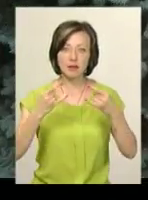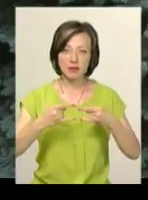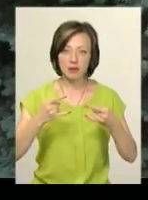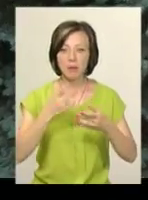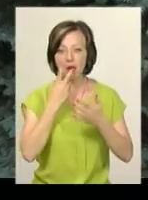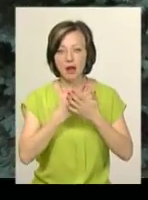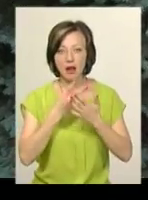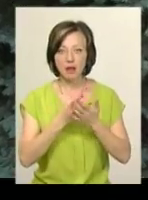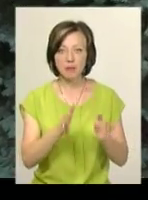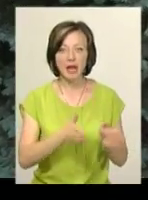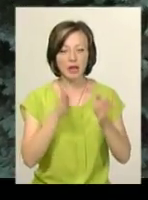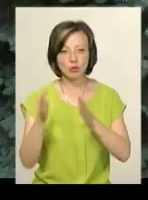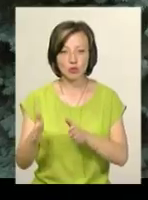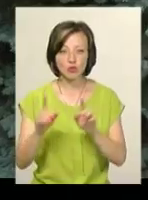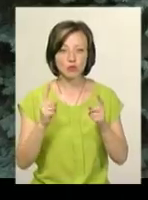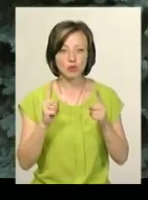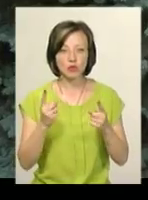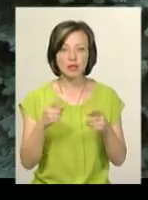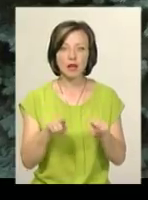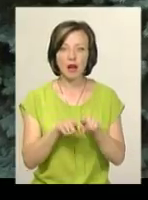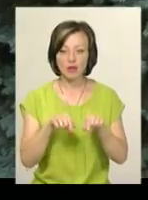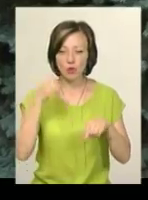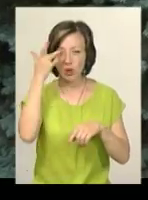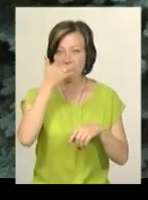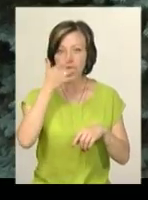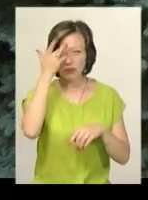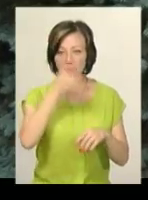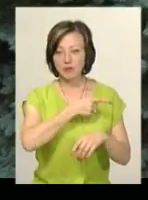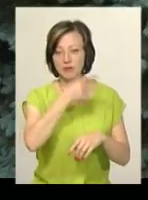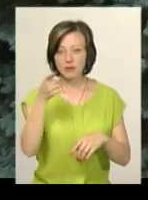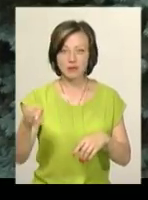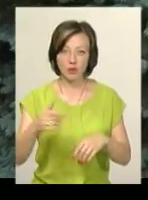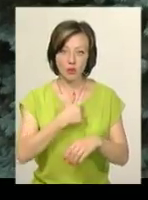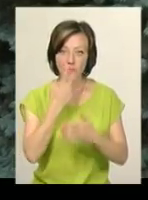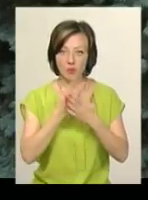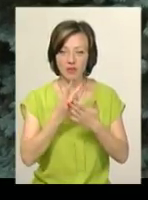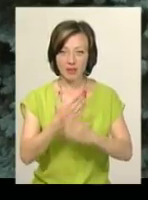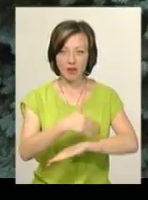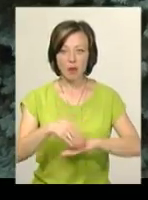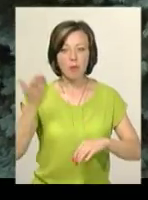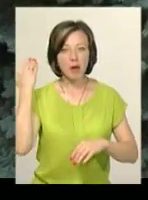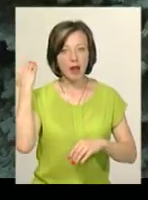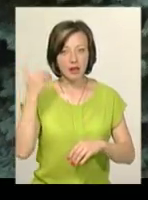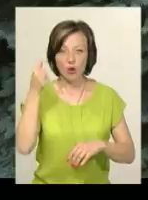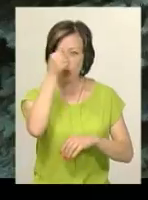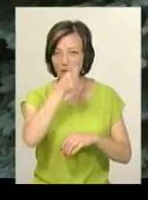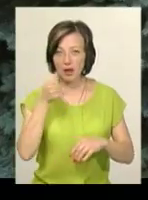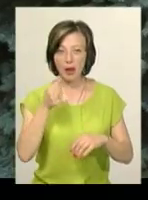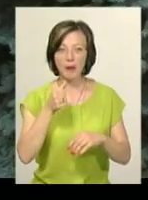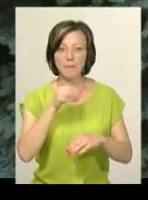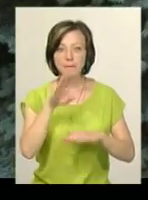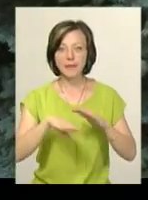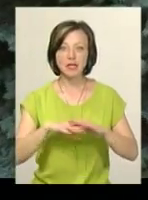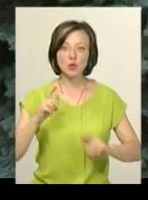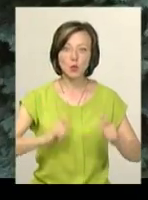жаль, перегляд переноситься, тому що тенденція цього літа, що хочемо протягом літа робити такі перегляди. Бо попередні роки підлаштовувалися в першу чергу під